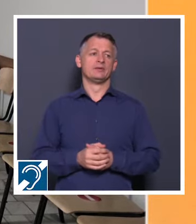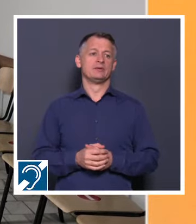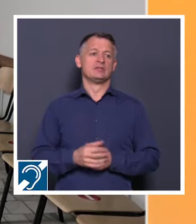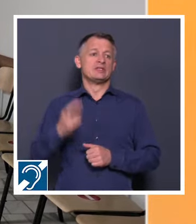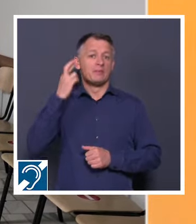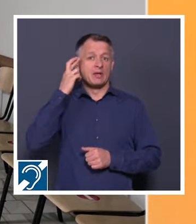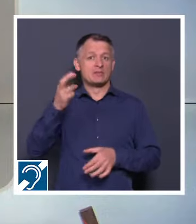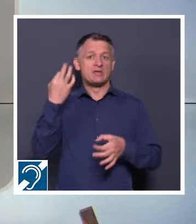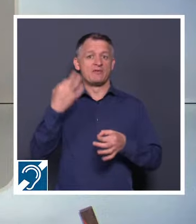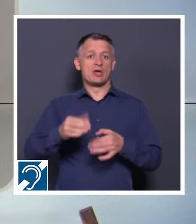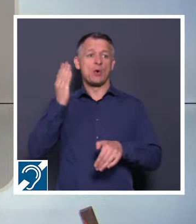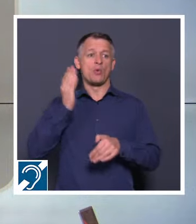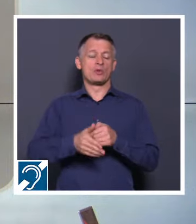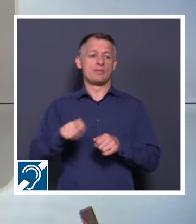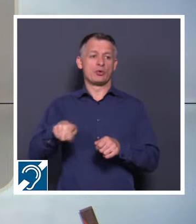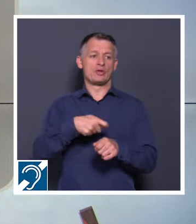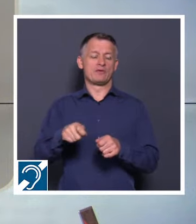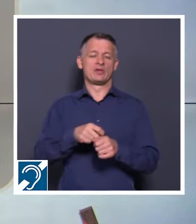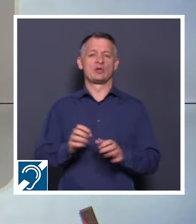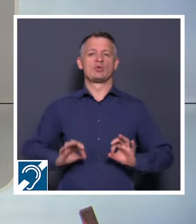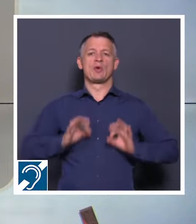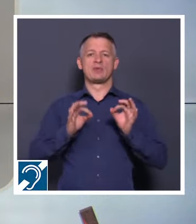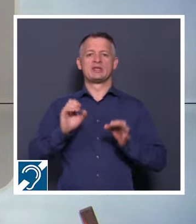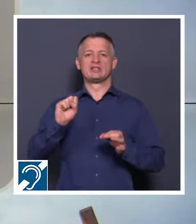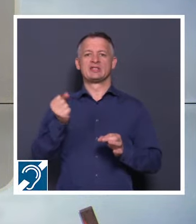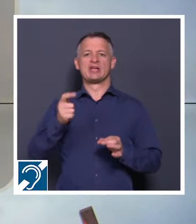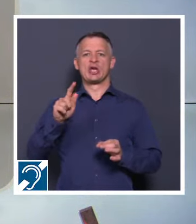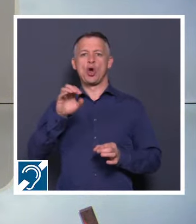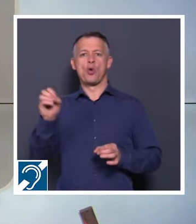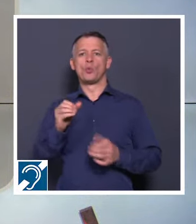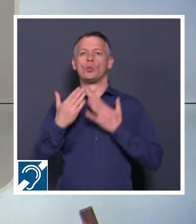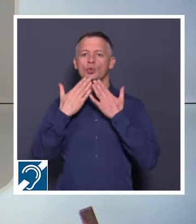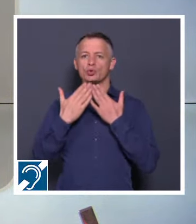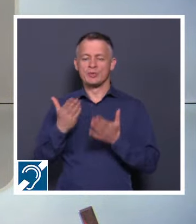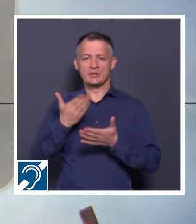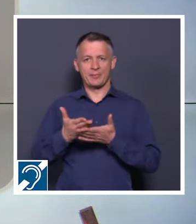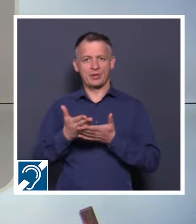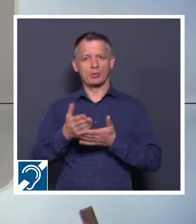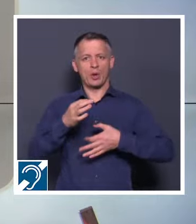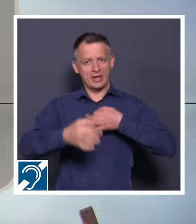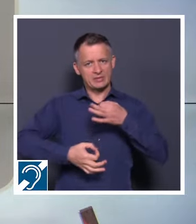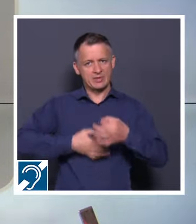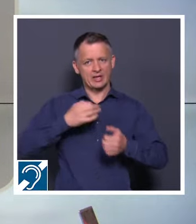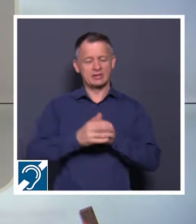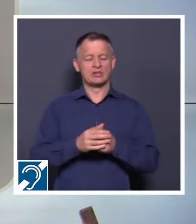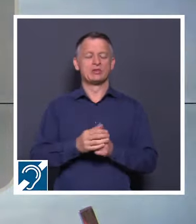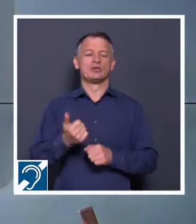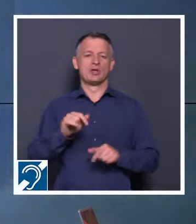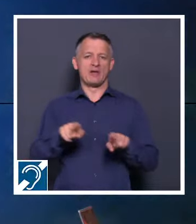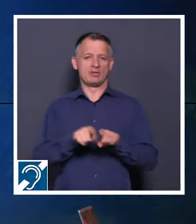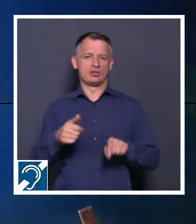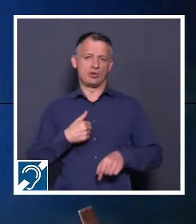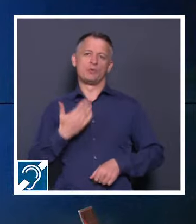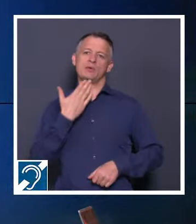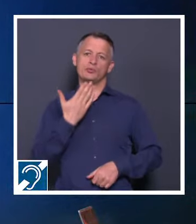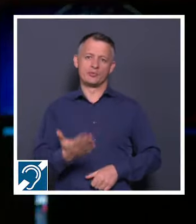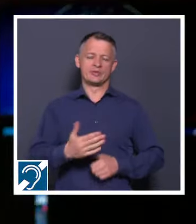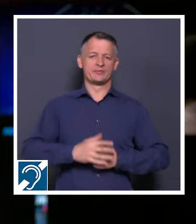să fie ultimele modificări. Doamna Săigo, vă mulțumesc foarte mult pentru intervenție. Eu vă mulțumesc cu mare drag.